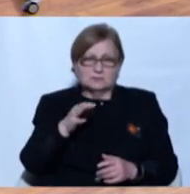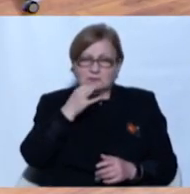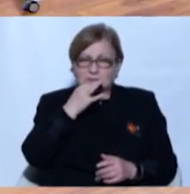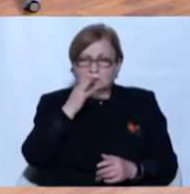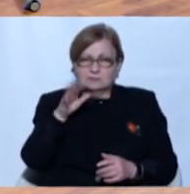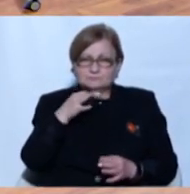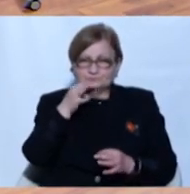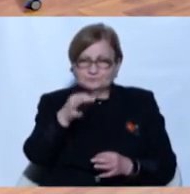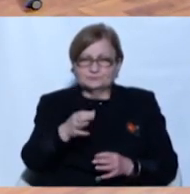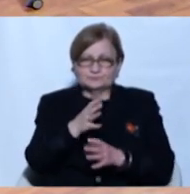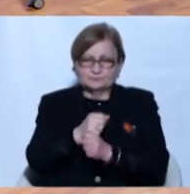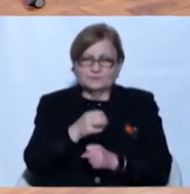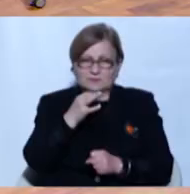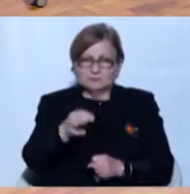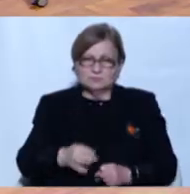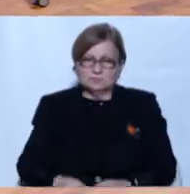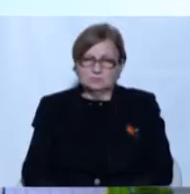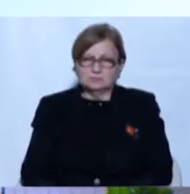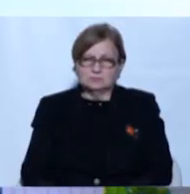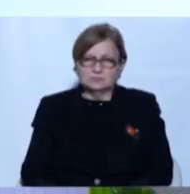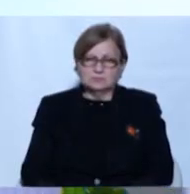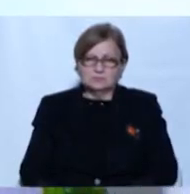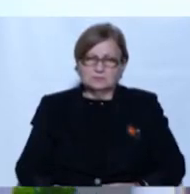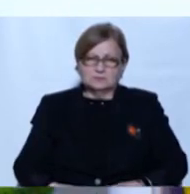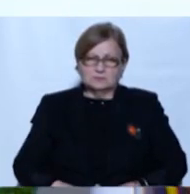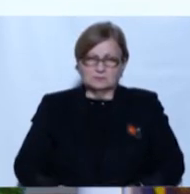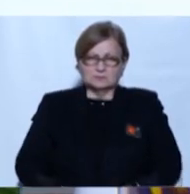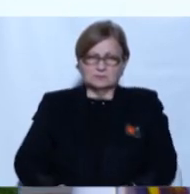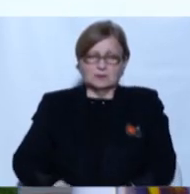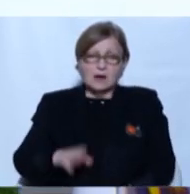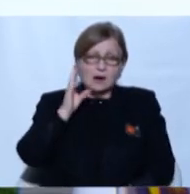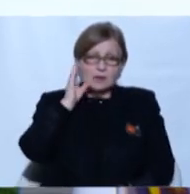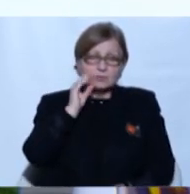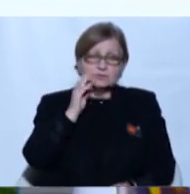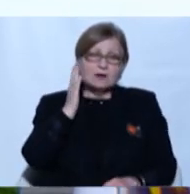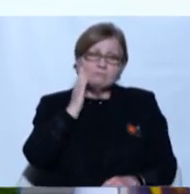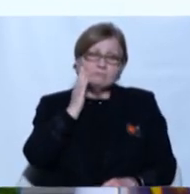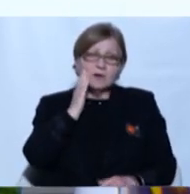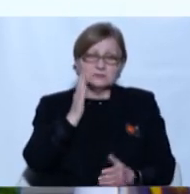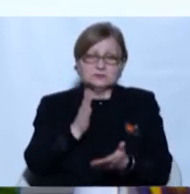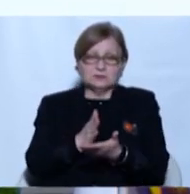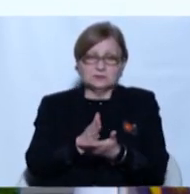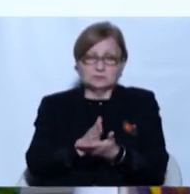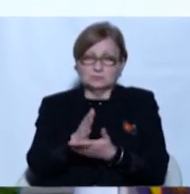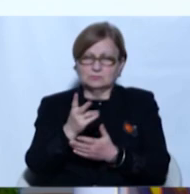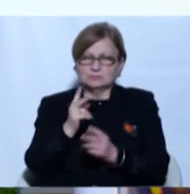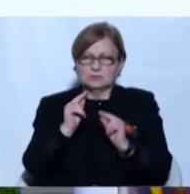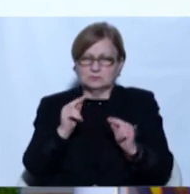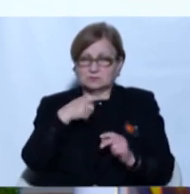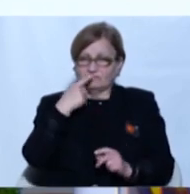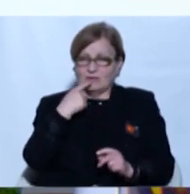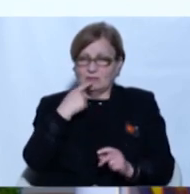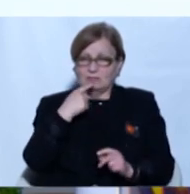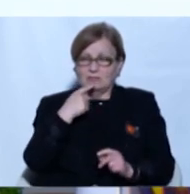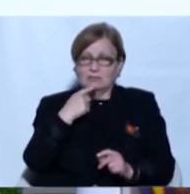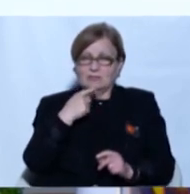შემდეგ იმ ჩვენ შემჭიდროებულ დროში. სხვადასხვა როცა მართლისთვის პრინციპზე ვამობთ, აქ შეიძლება არ უნდა აურიოთ რა იგულისხმება.